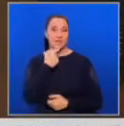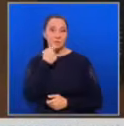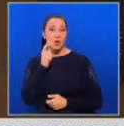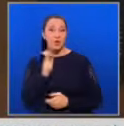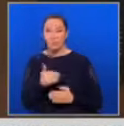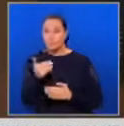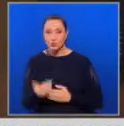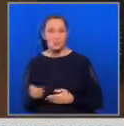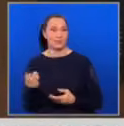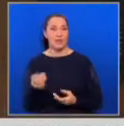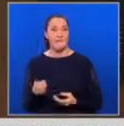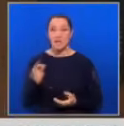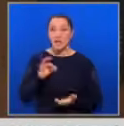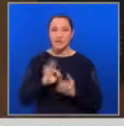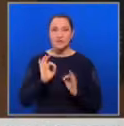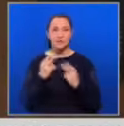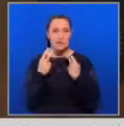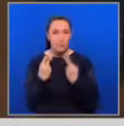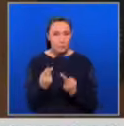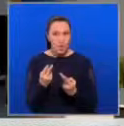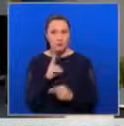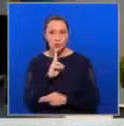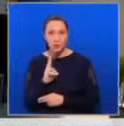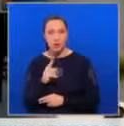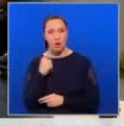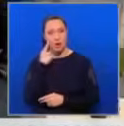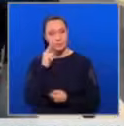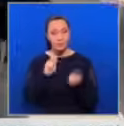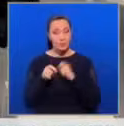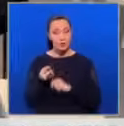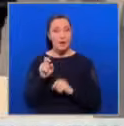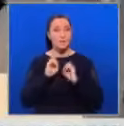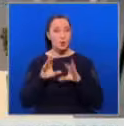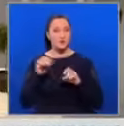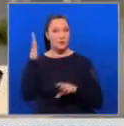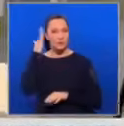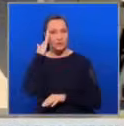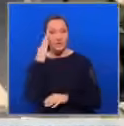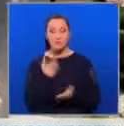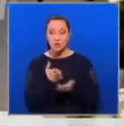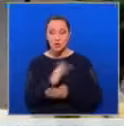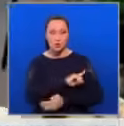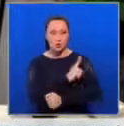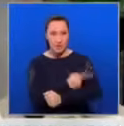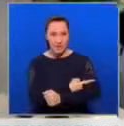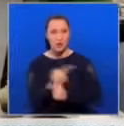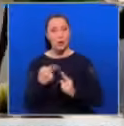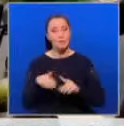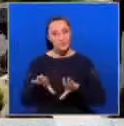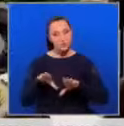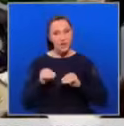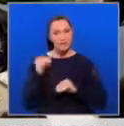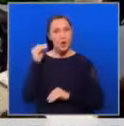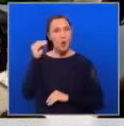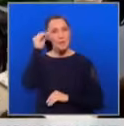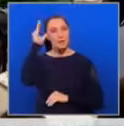който предстои да се явят такива са наблюденията на учителите в опит да промени това просветното министерство на чва усилията си към усвояване на